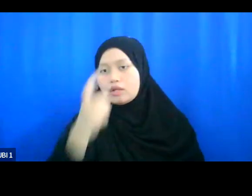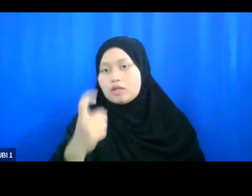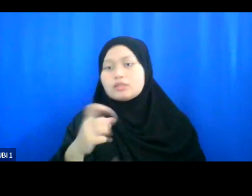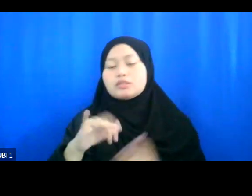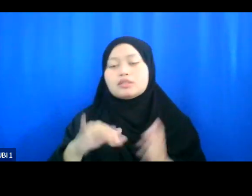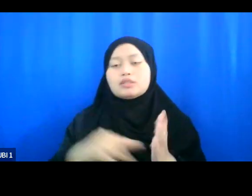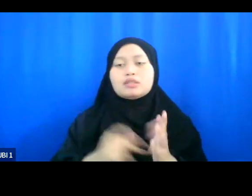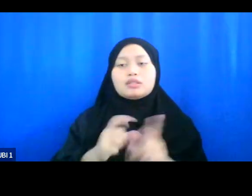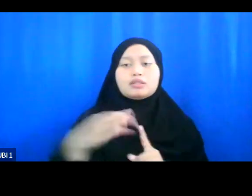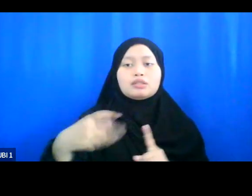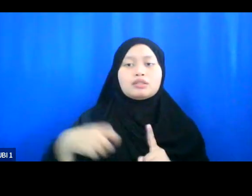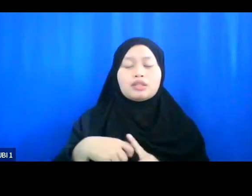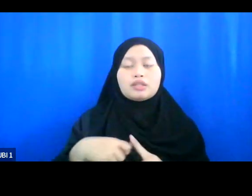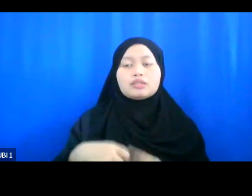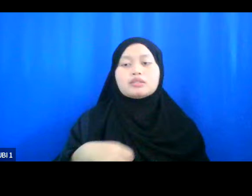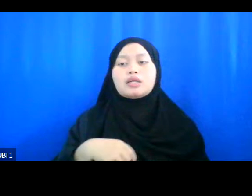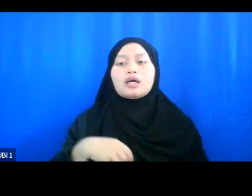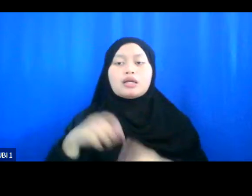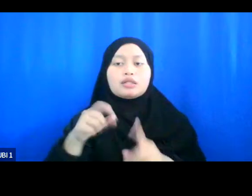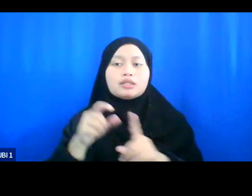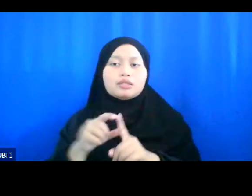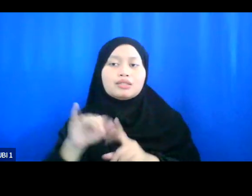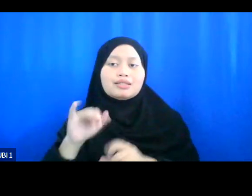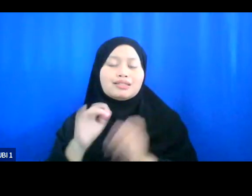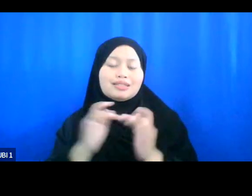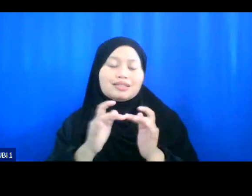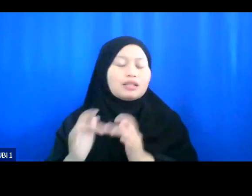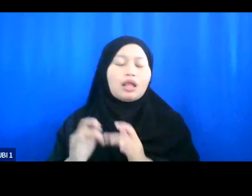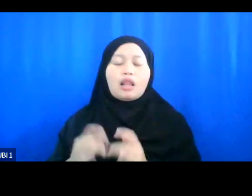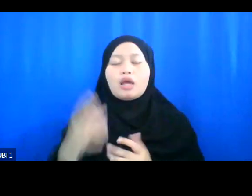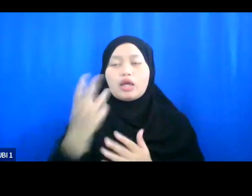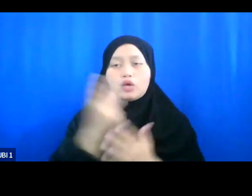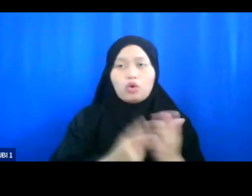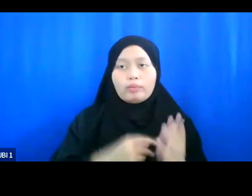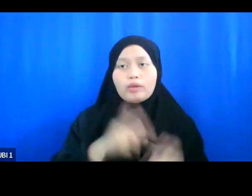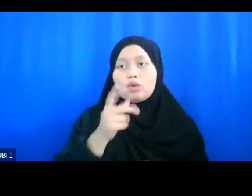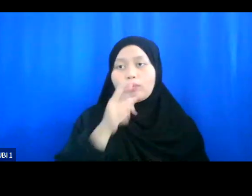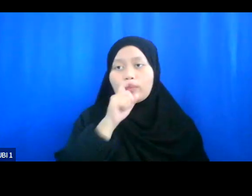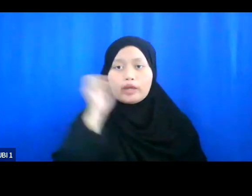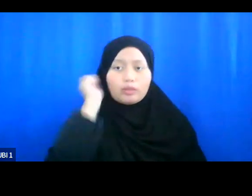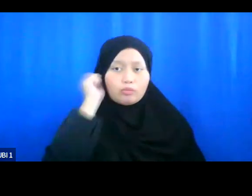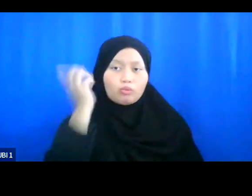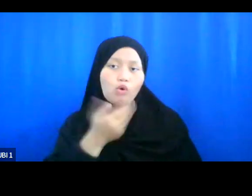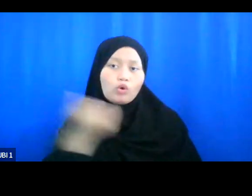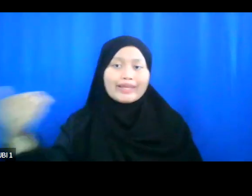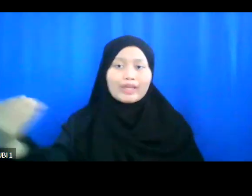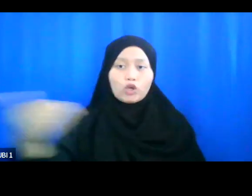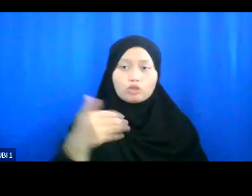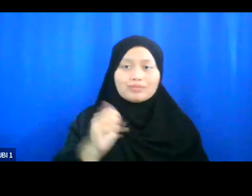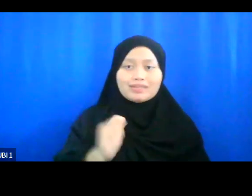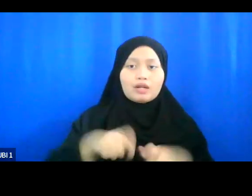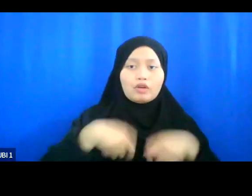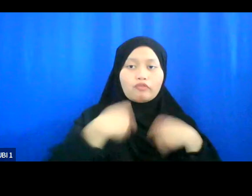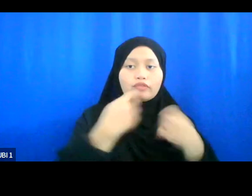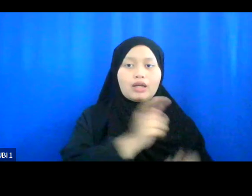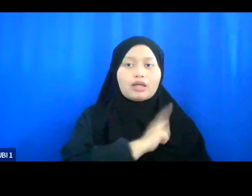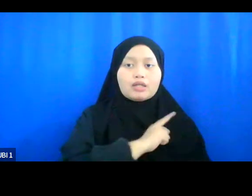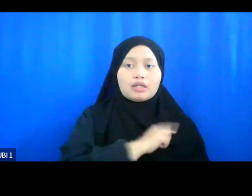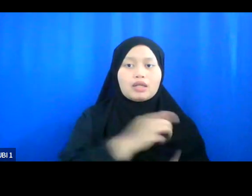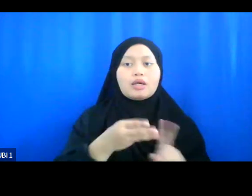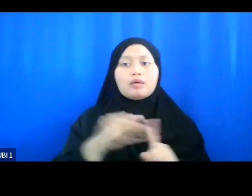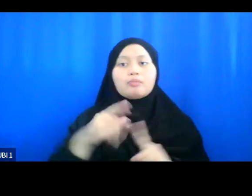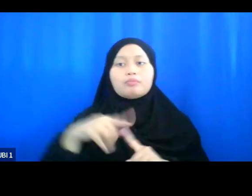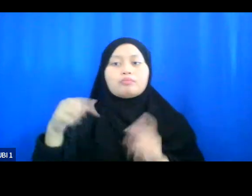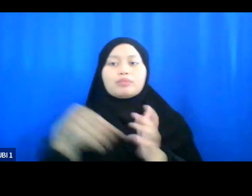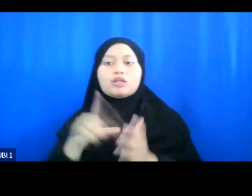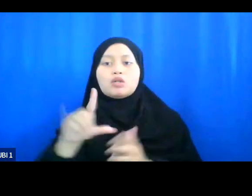trust in the Contacts of digital economy transformation Indonesia untuk bapak ibu yang ingin mengikuti webinar tersebut bisa mendaftarkan diri